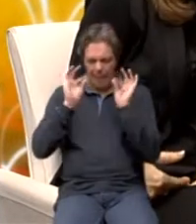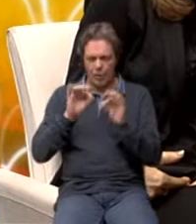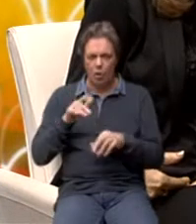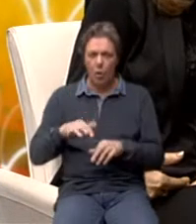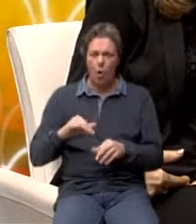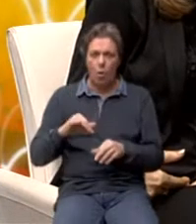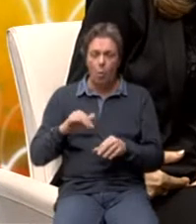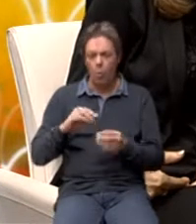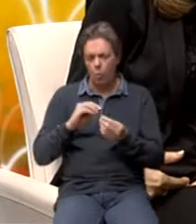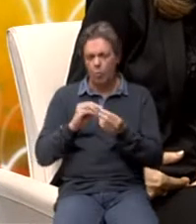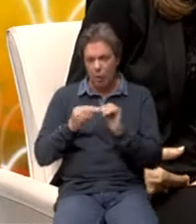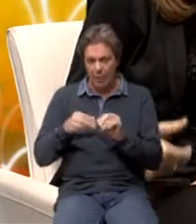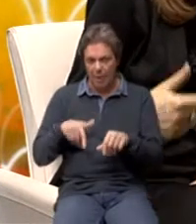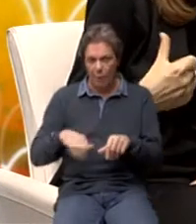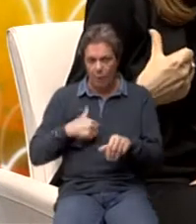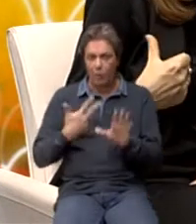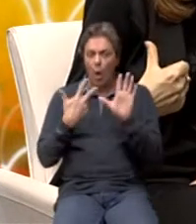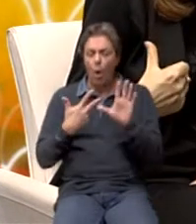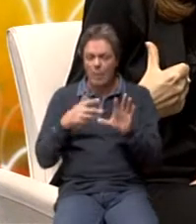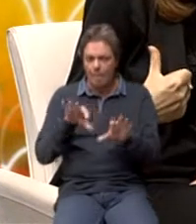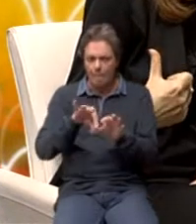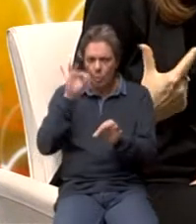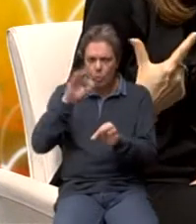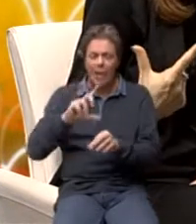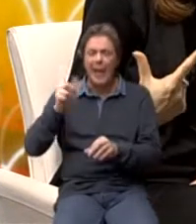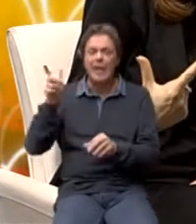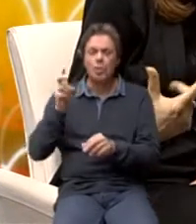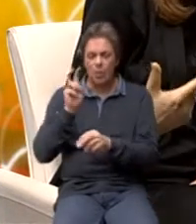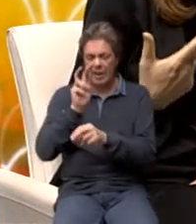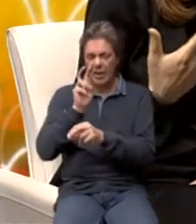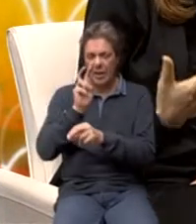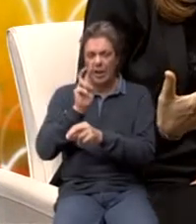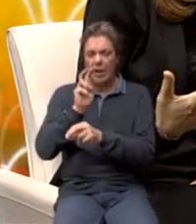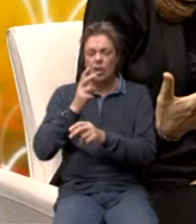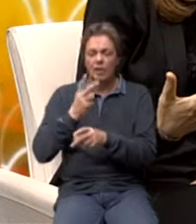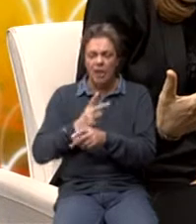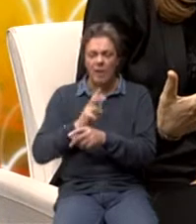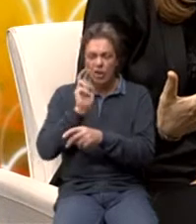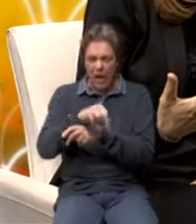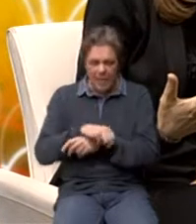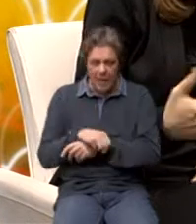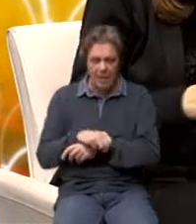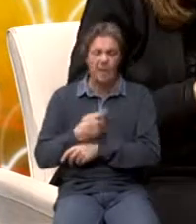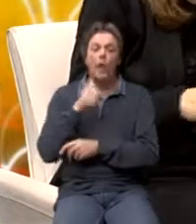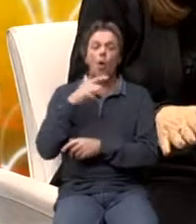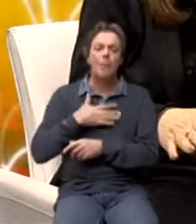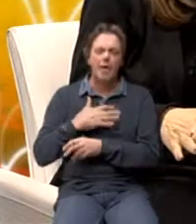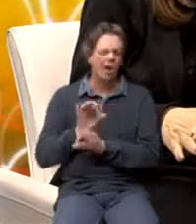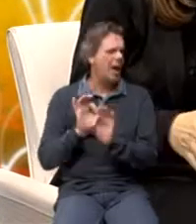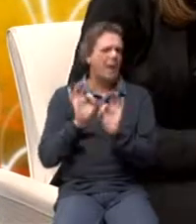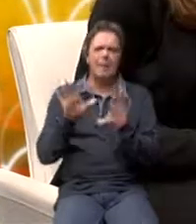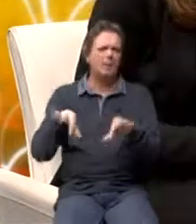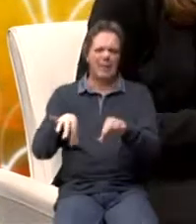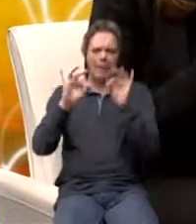u trgovinama 8 uzoraka, znači iz drugih država članica, iz trećih zemalja i od naših u trgovinama proizvođača ništa nije